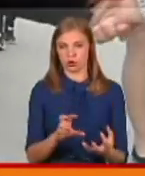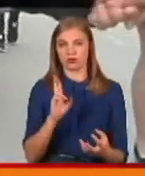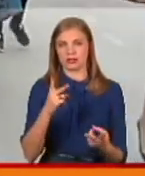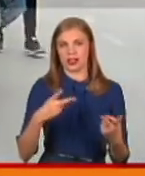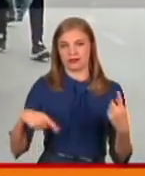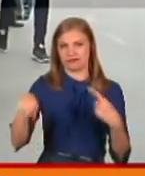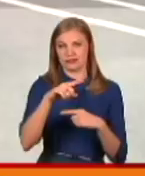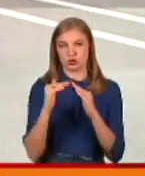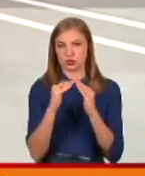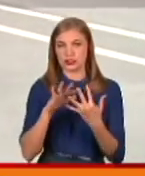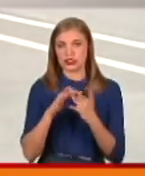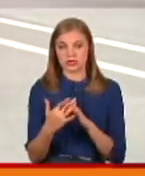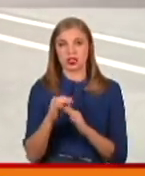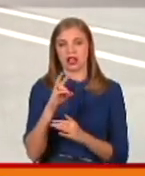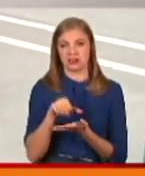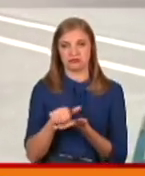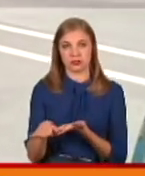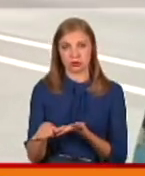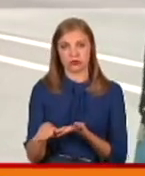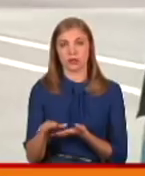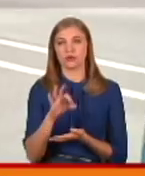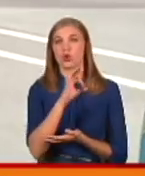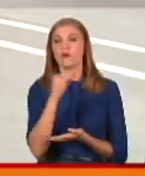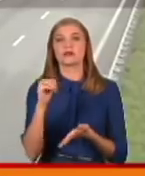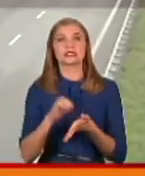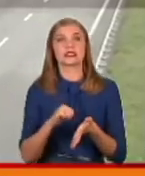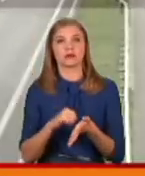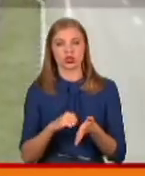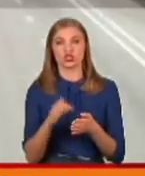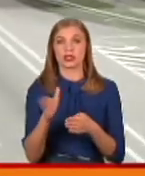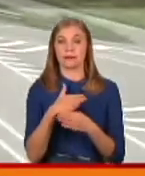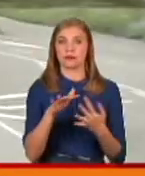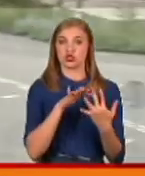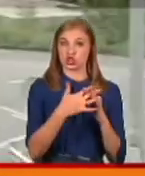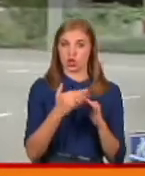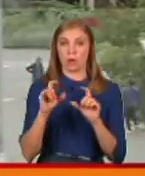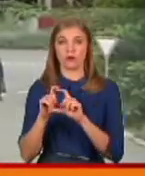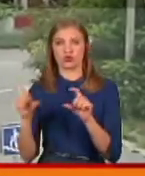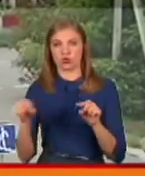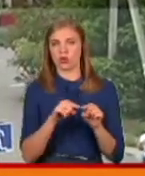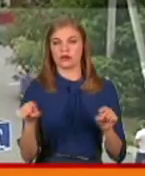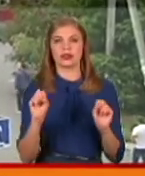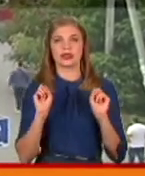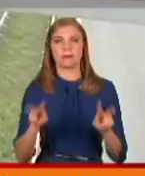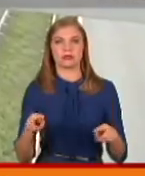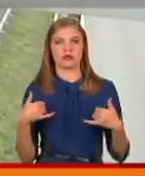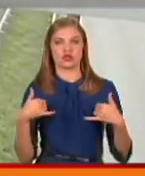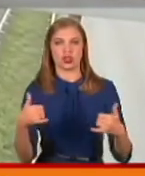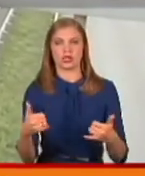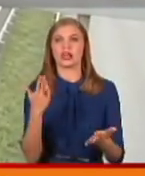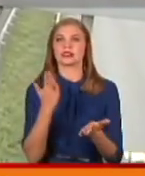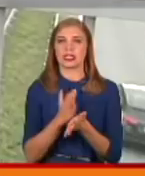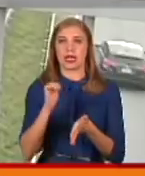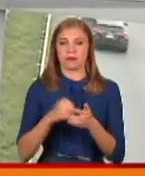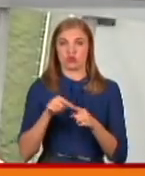як у всі сусідні села. Та їм відмовили. Офіційна причина – між селом і школою небезпечна траса. Є